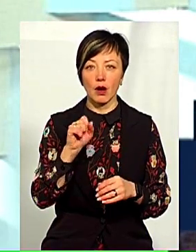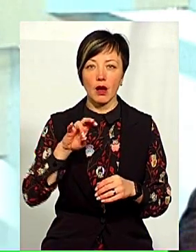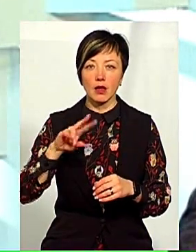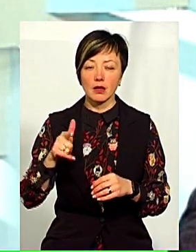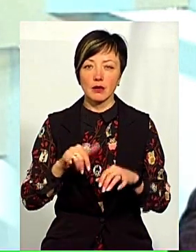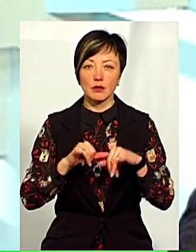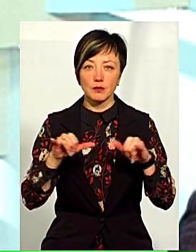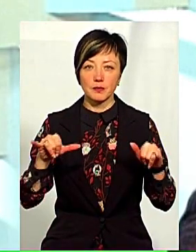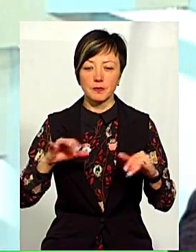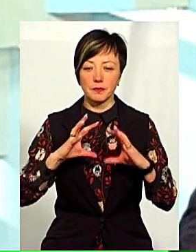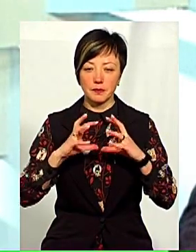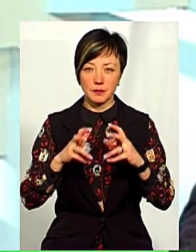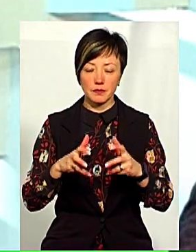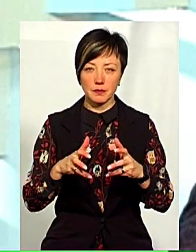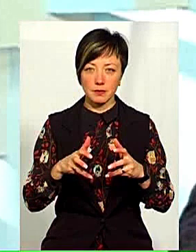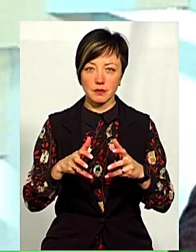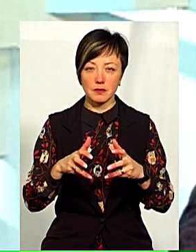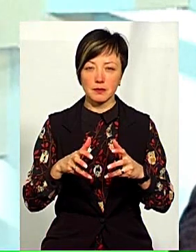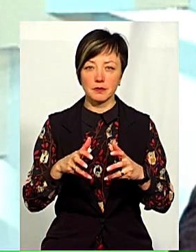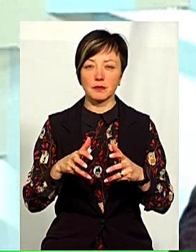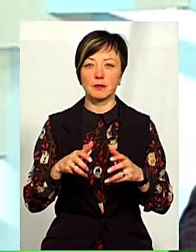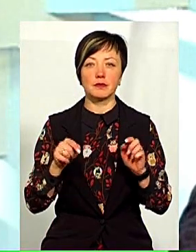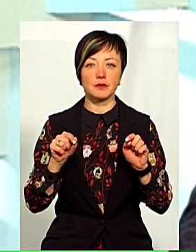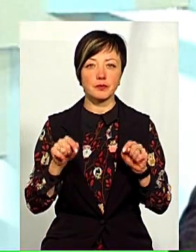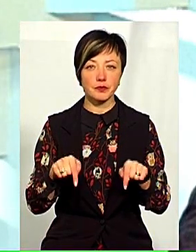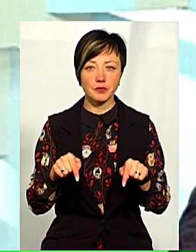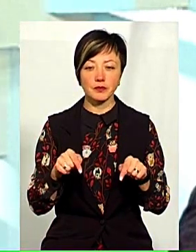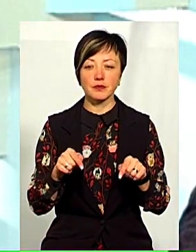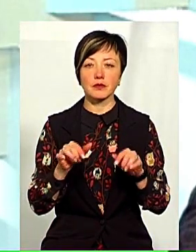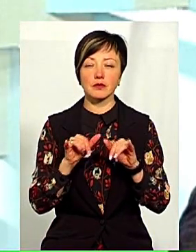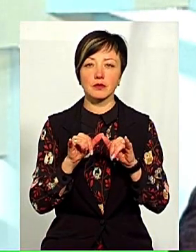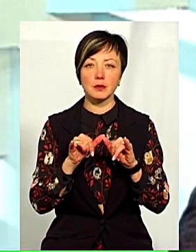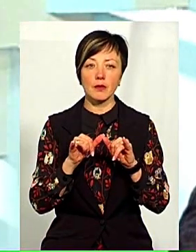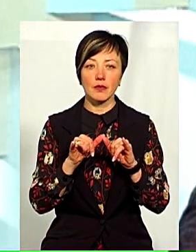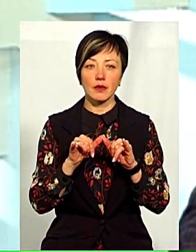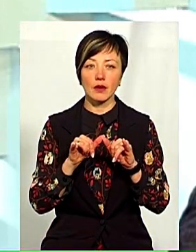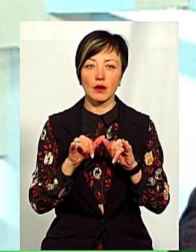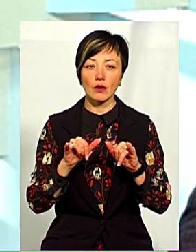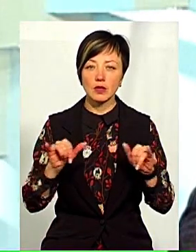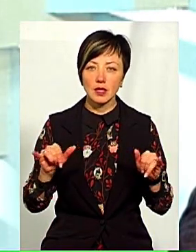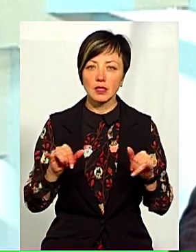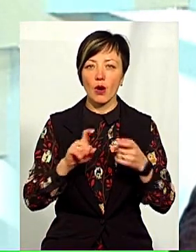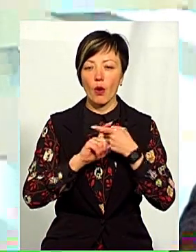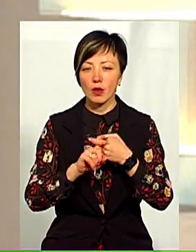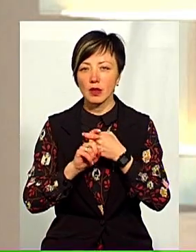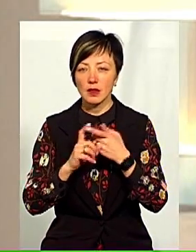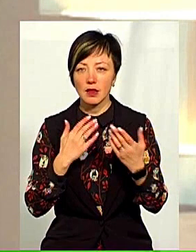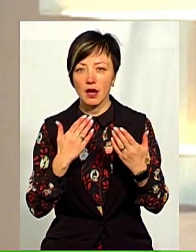розповсюдився по всьому світу. Тут його розповсюдження, вірулентність,